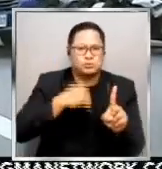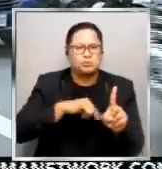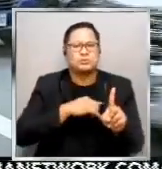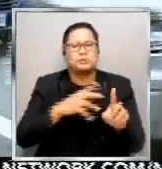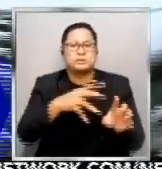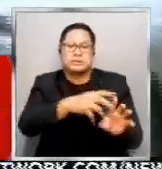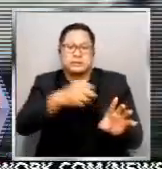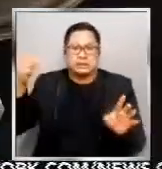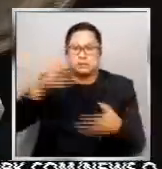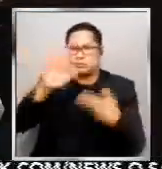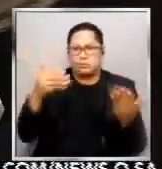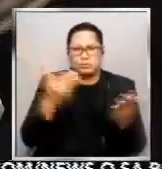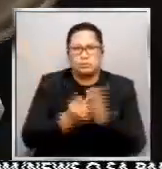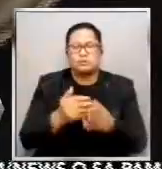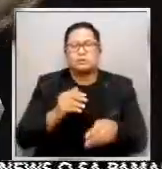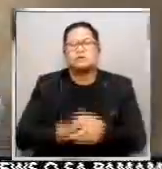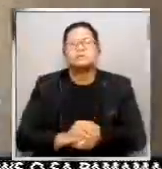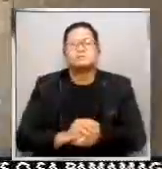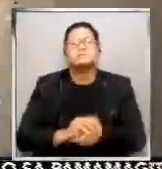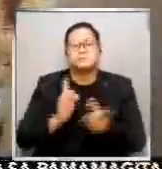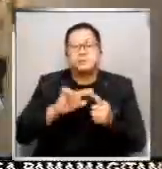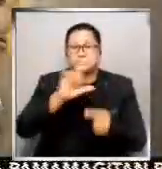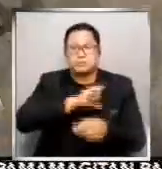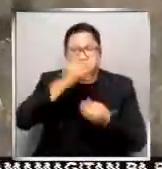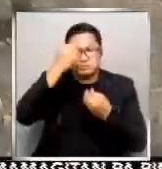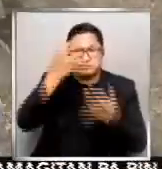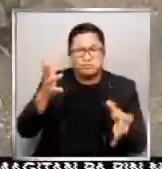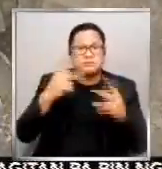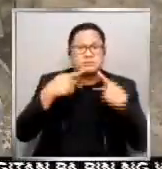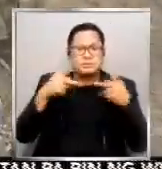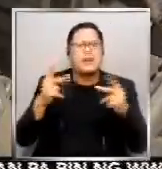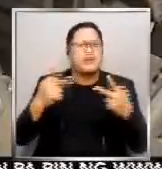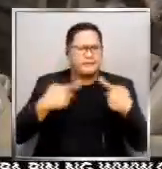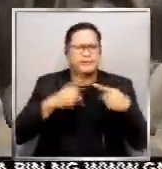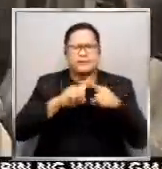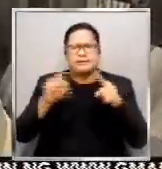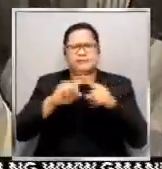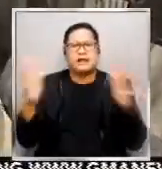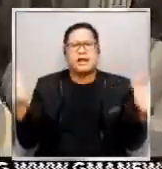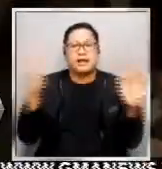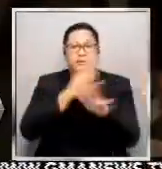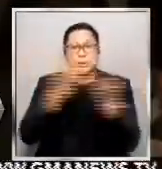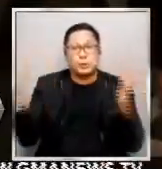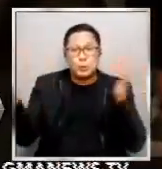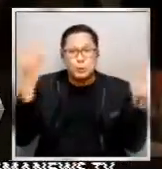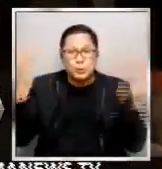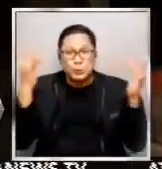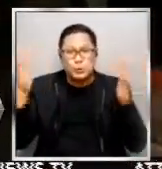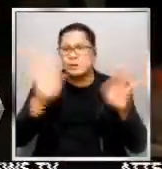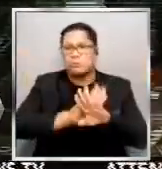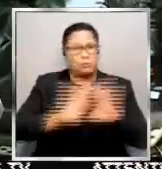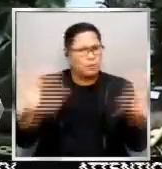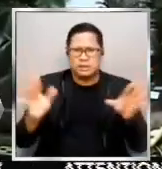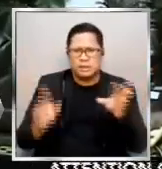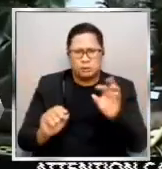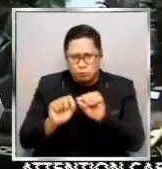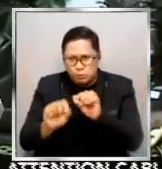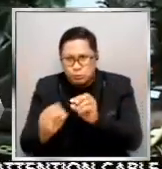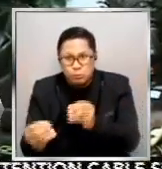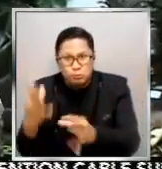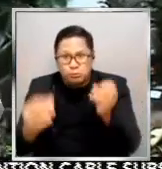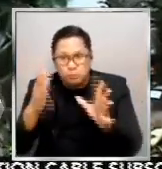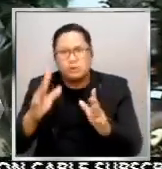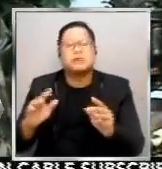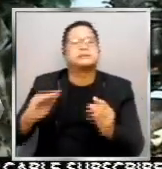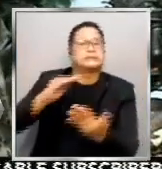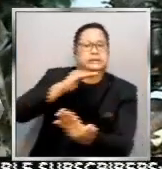Abiso ng pulisya sa publiko. Maaaring gumamit ng alternatibong pampaingay sa New Year. Huwag na paputok para iwas disgrasya. We have seen over the years